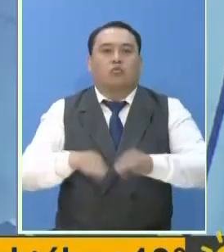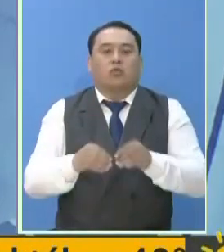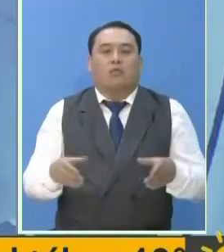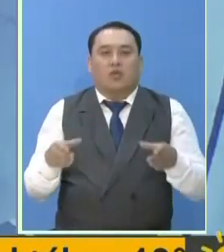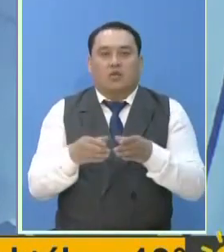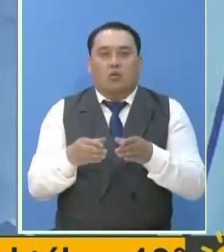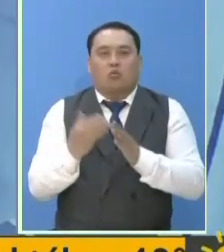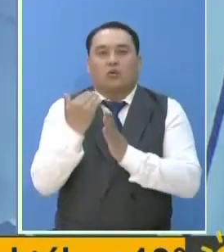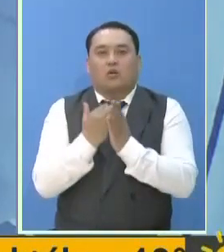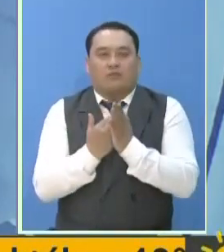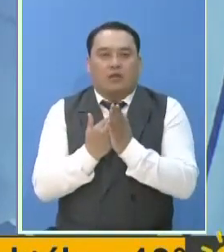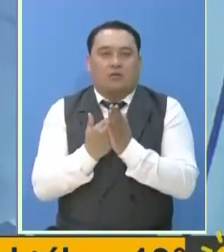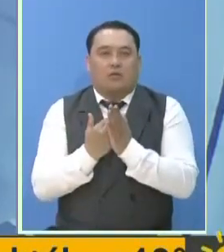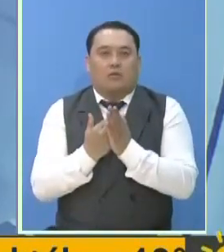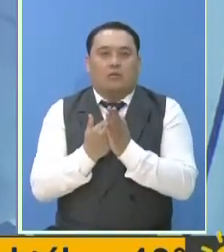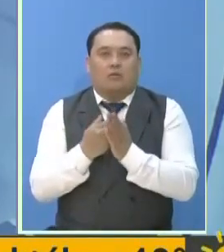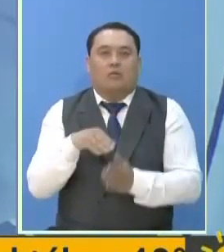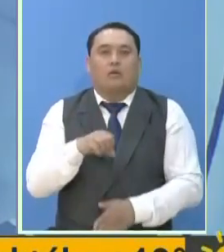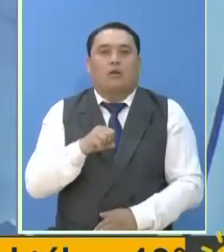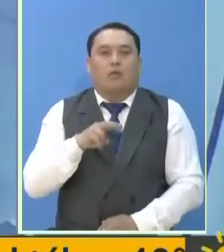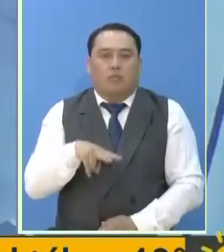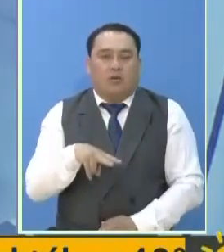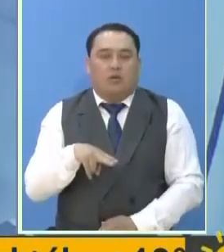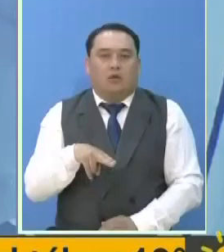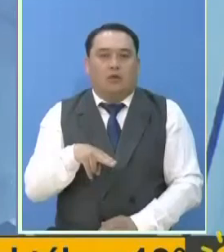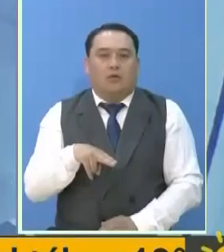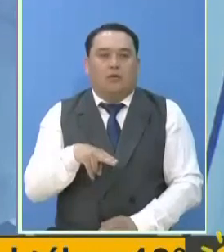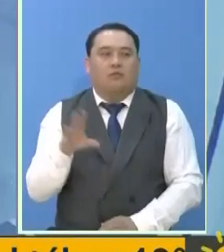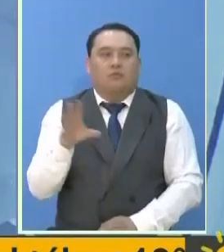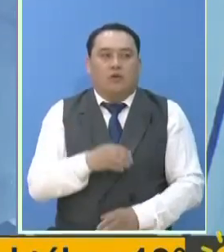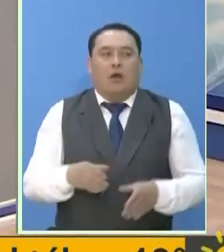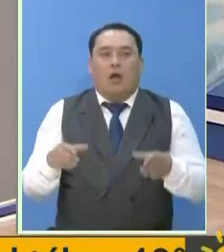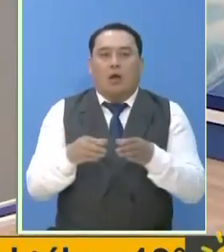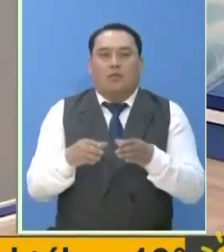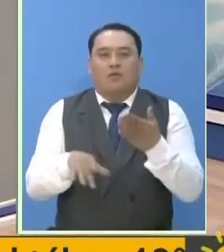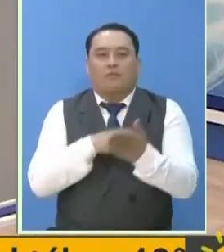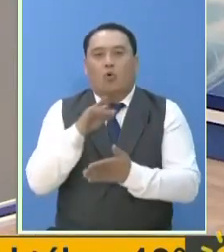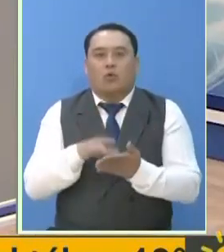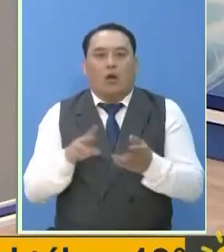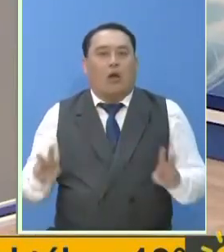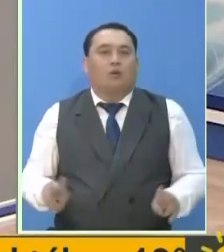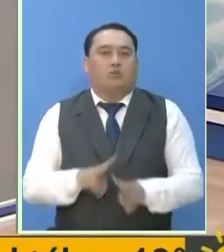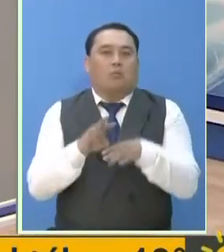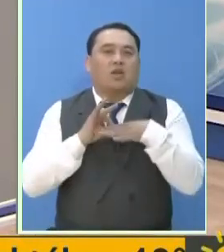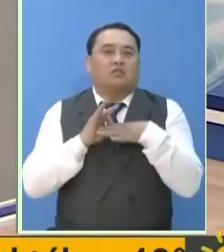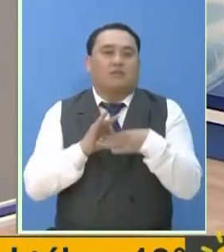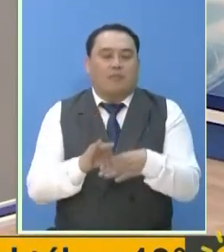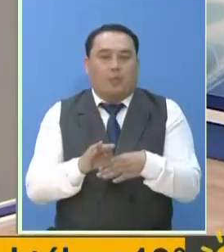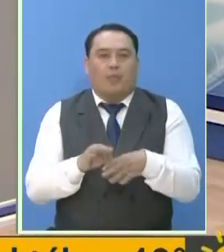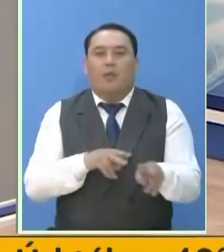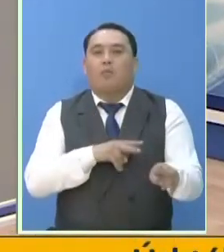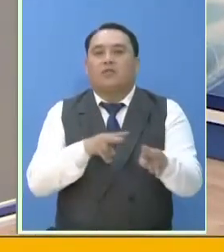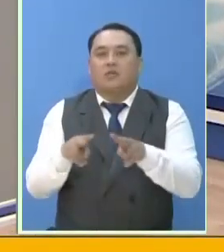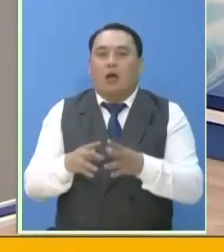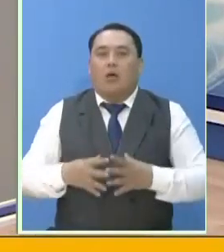объединение, которое называлось «Талап». По-моему, да. Все эти компании находились в городе Астане. Они же проводят